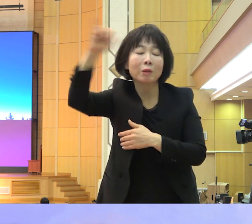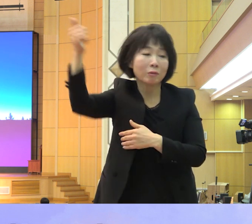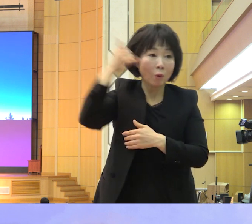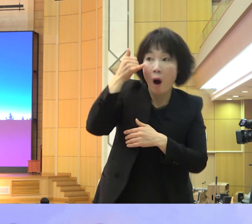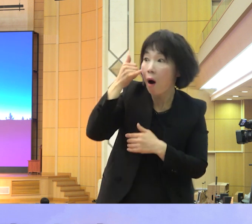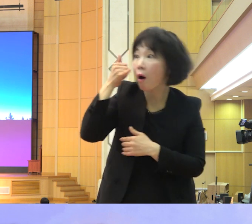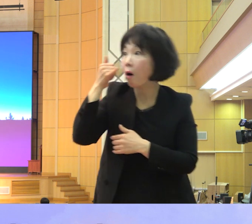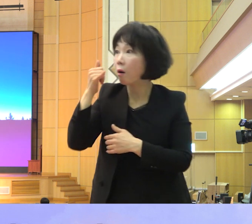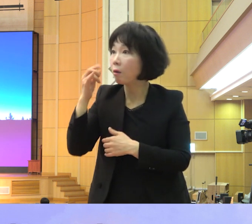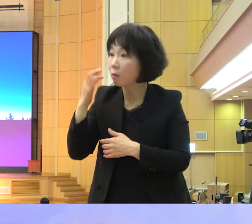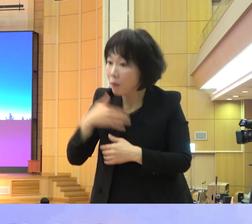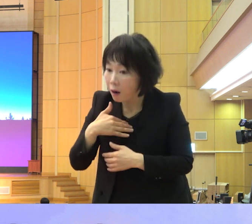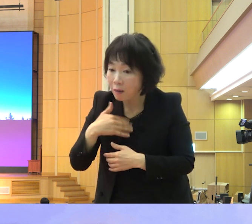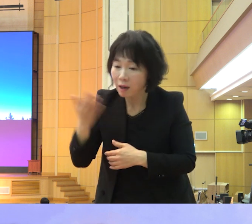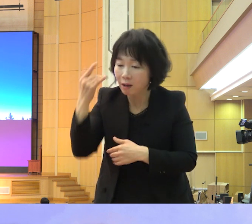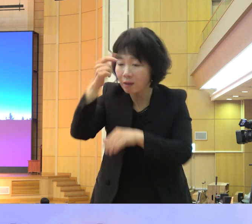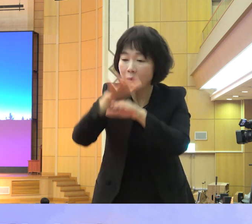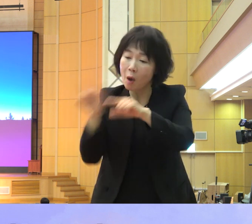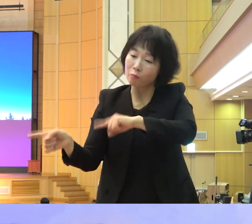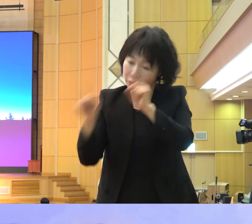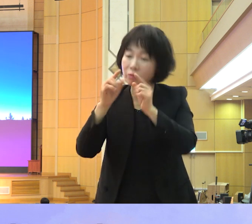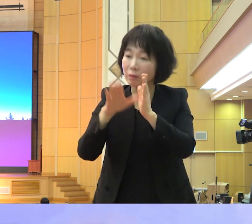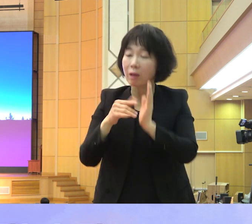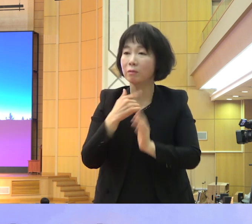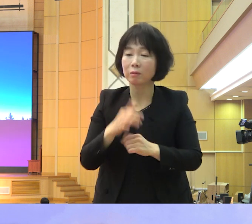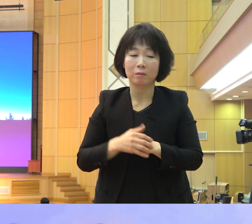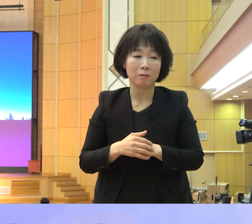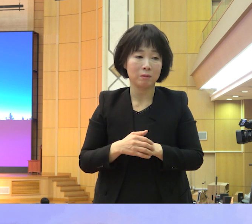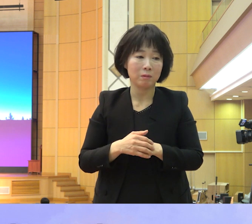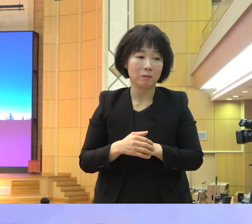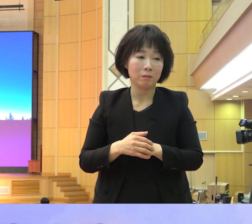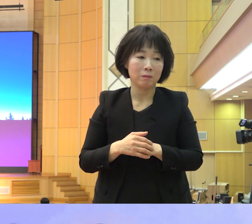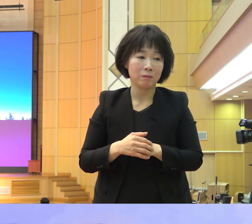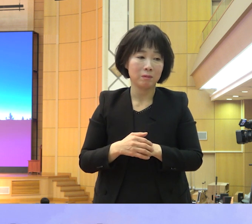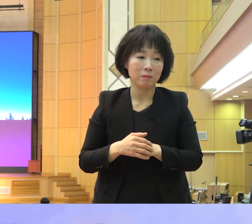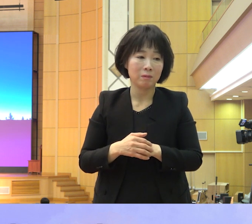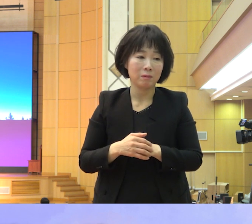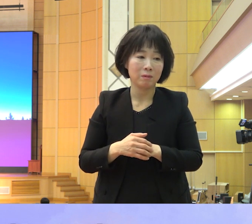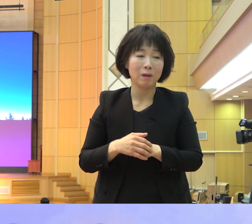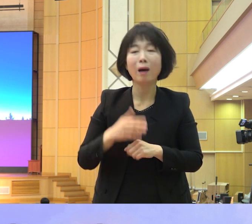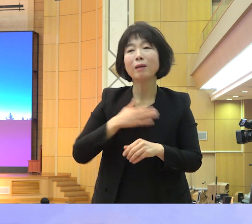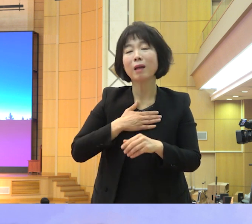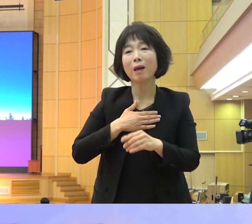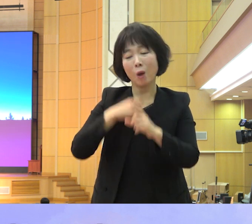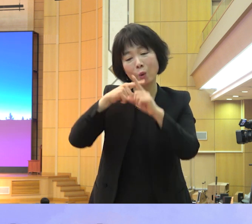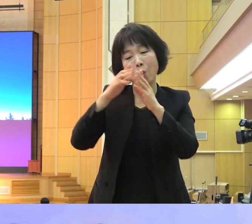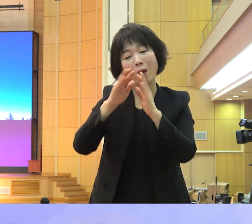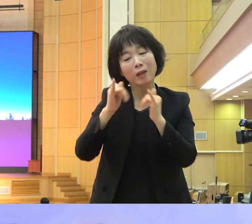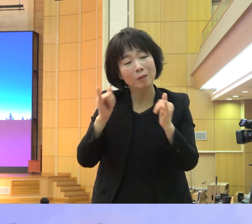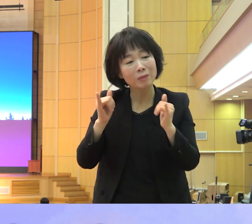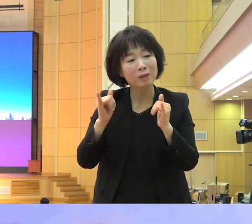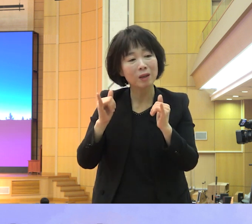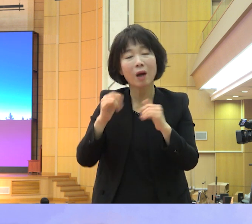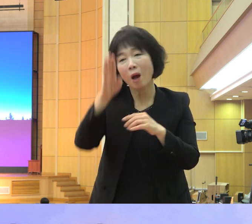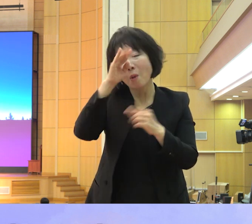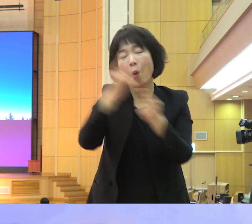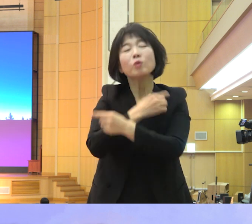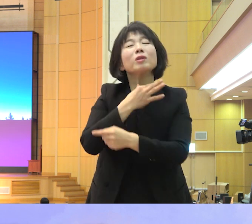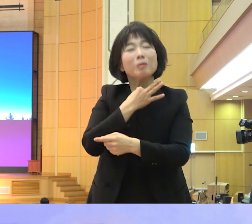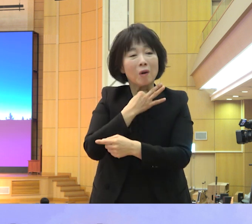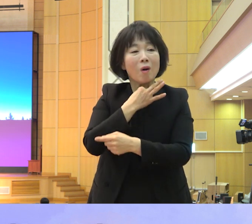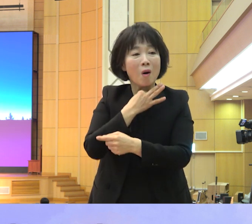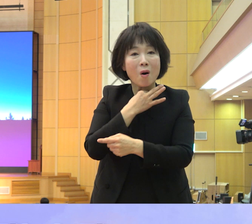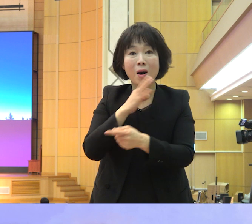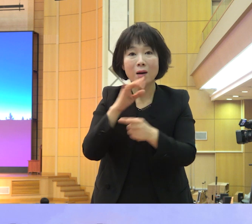그 강사로 가서 말씀 전한 적 있지요. 우리 교인이 2차 저차에서 병 고침 받으려고